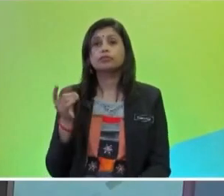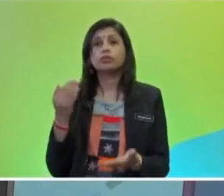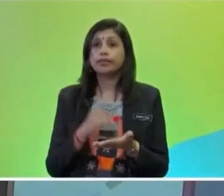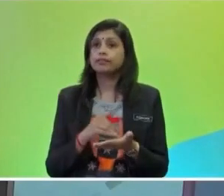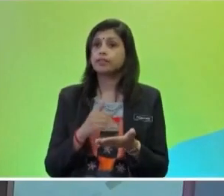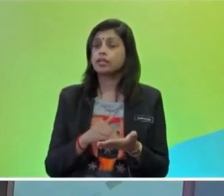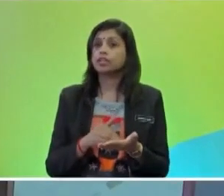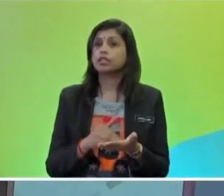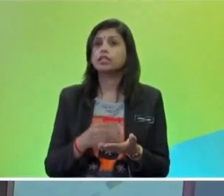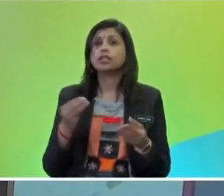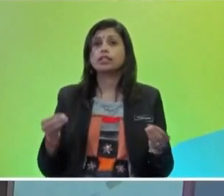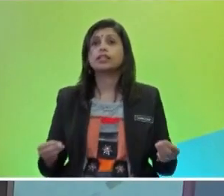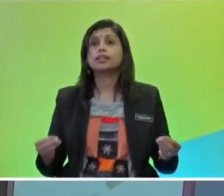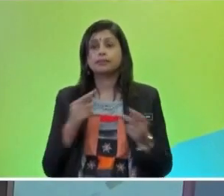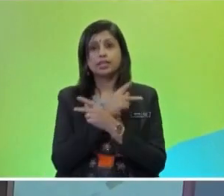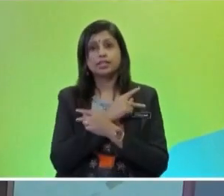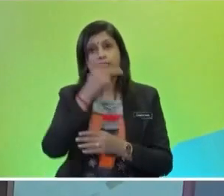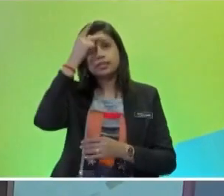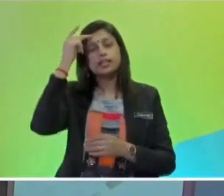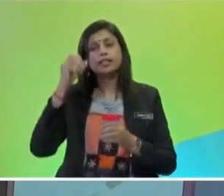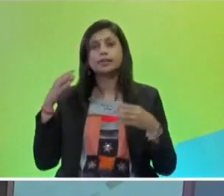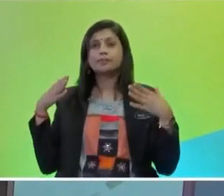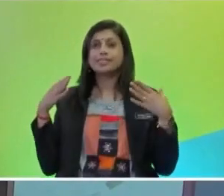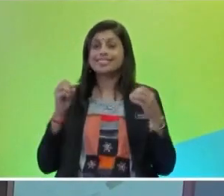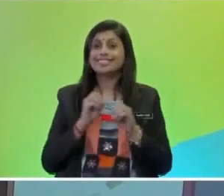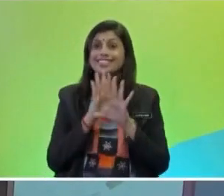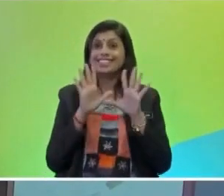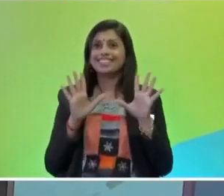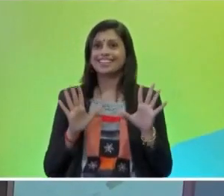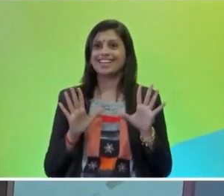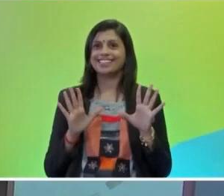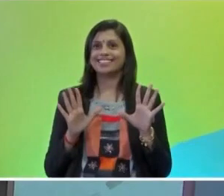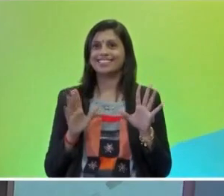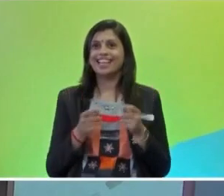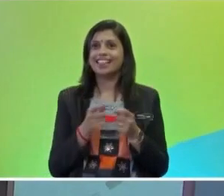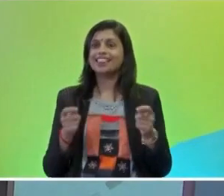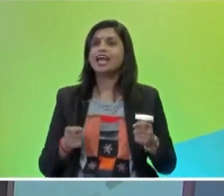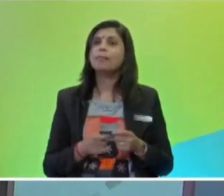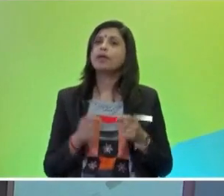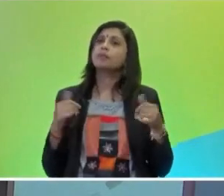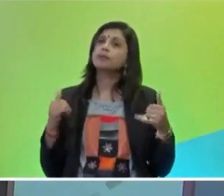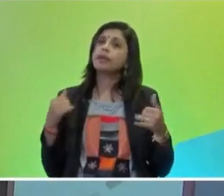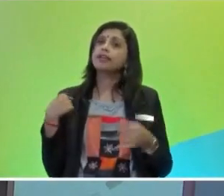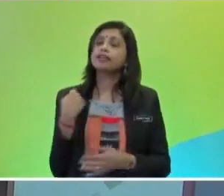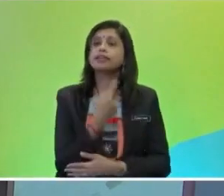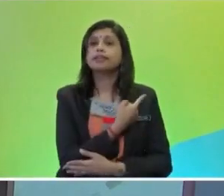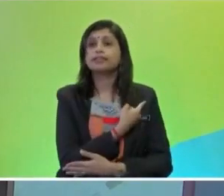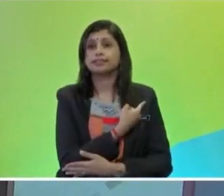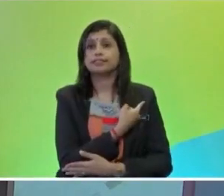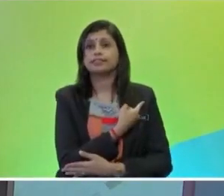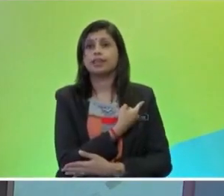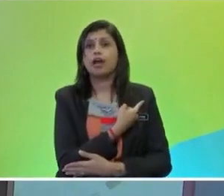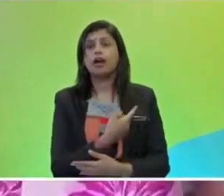kerana menceriakan taman permainan kita kepada Pakcik Sasi. Okey, Pakcik Sasi daripada